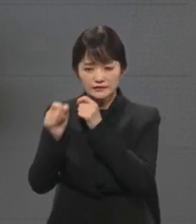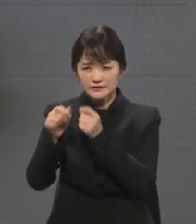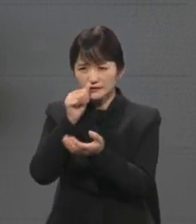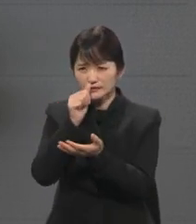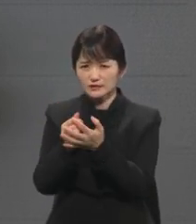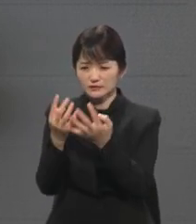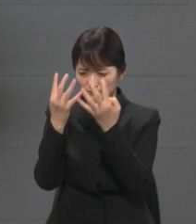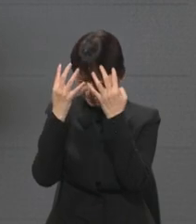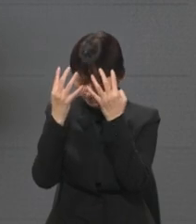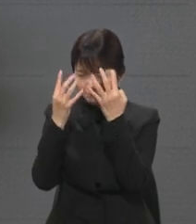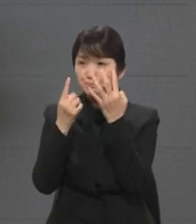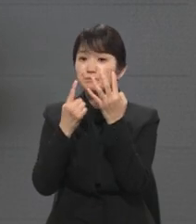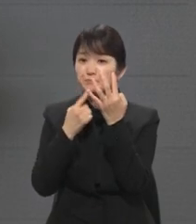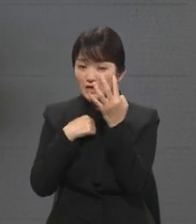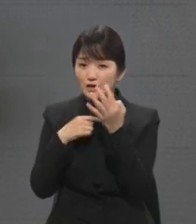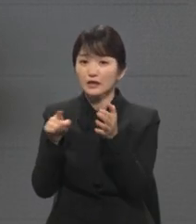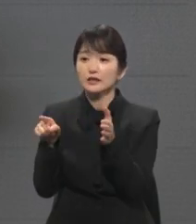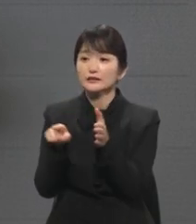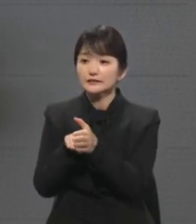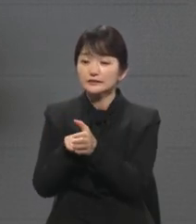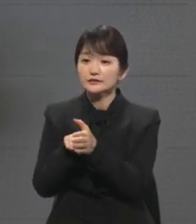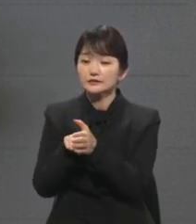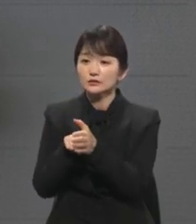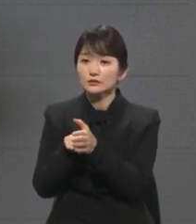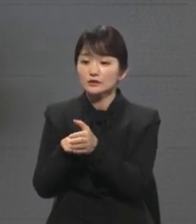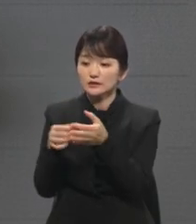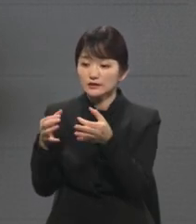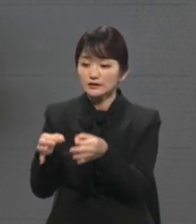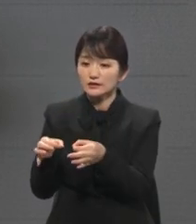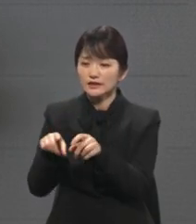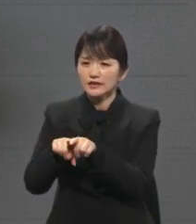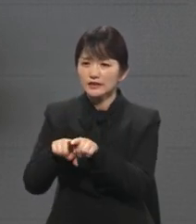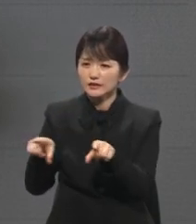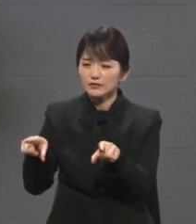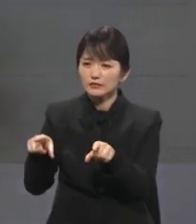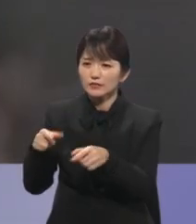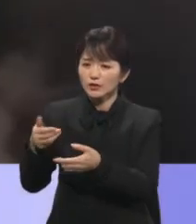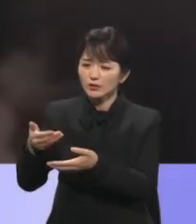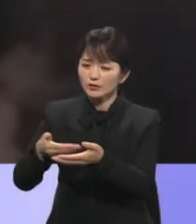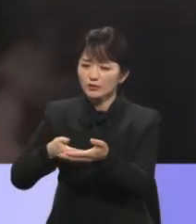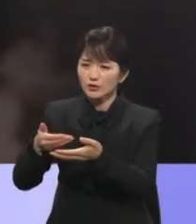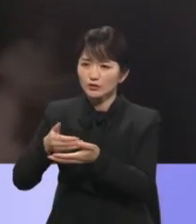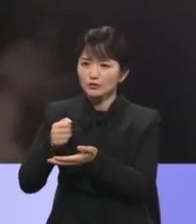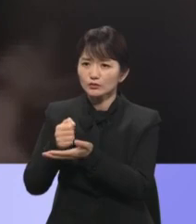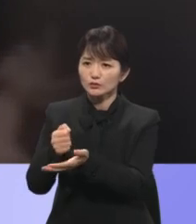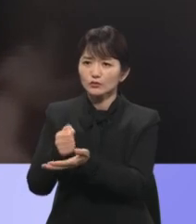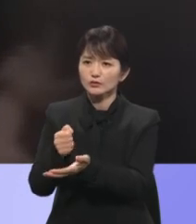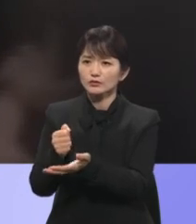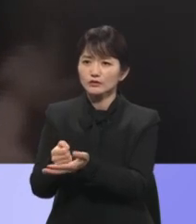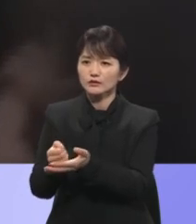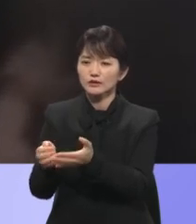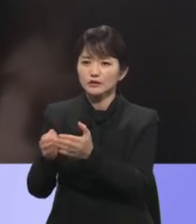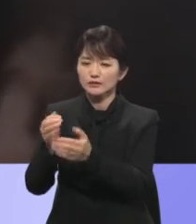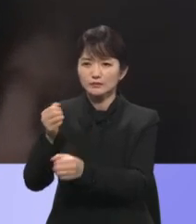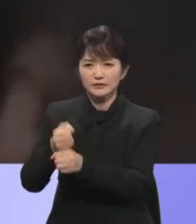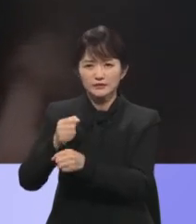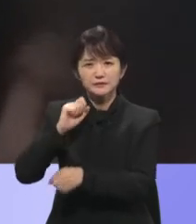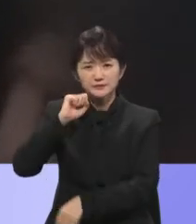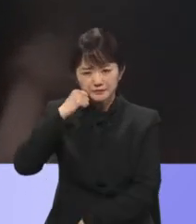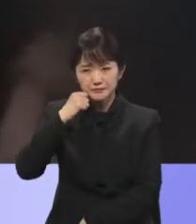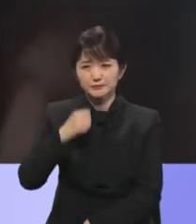보격 했었고 아마 신용 거래가 은행의 이제 일반적인 신용 거래나 신용 거래 뭐 통장 개설이 아마 어려웠을 상황이었을